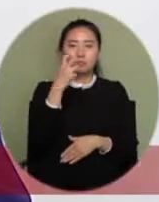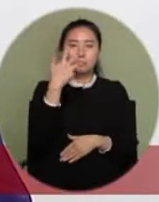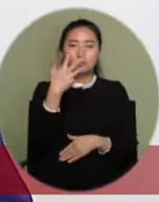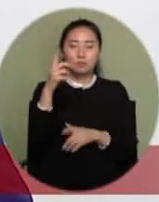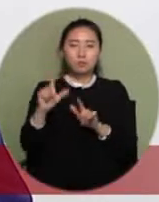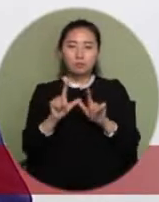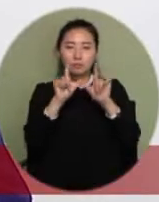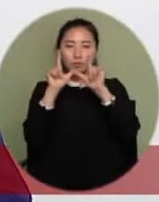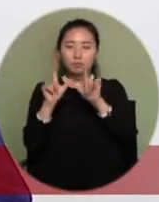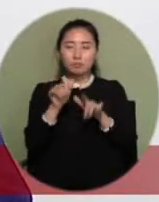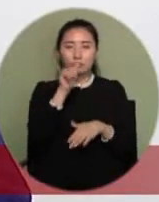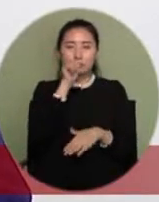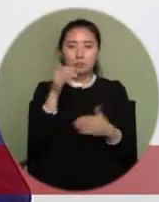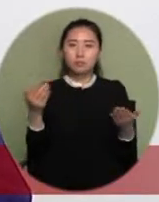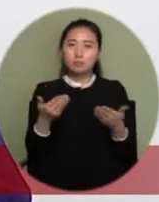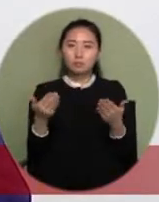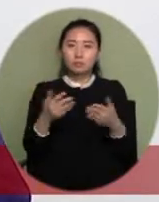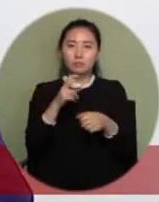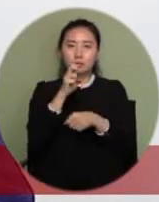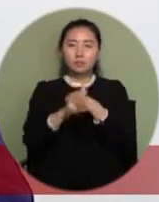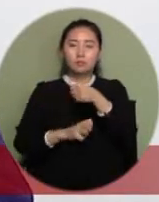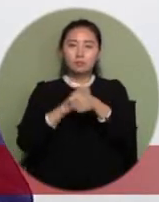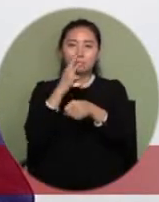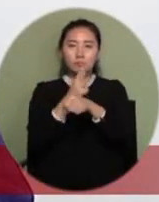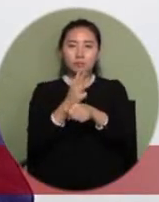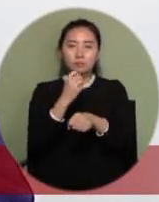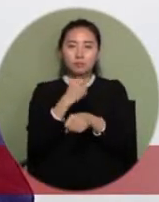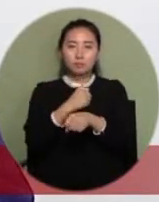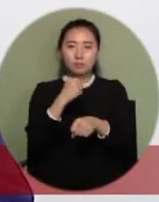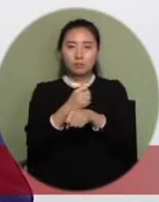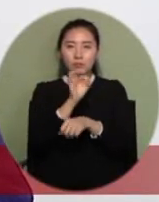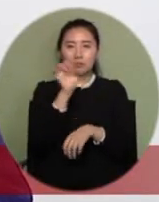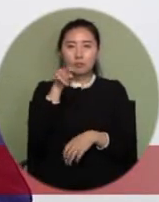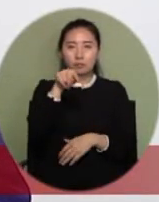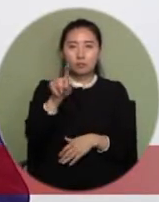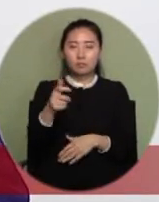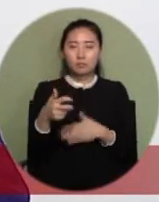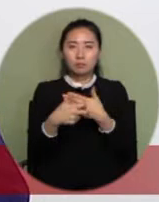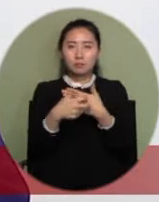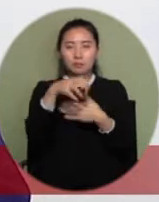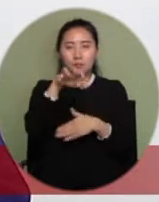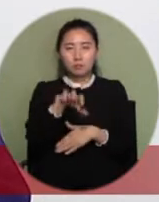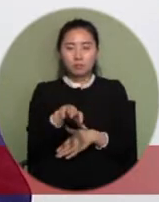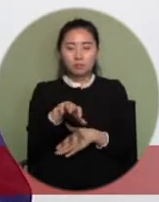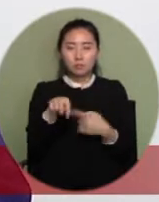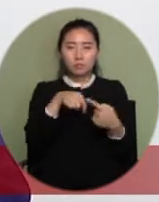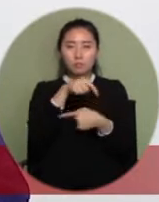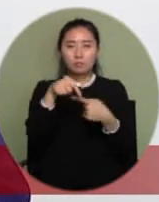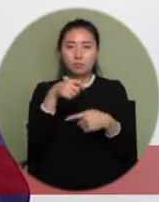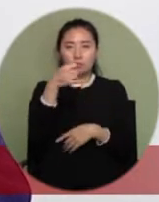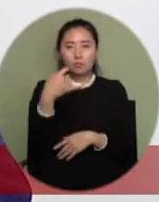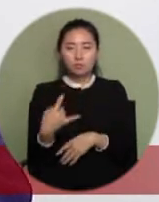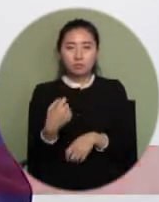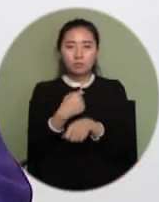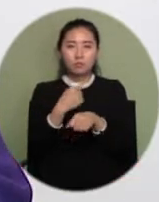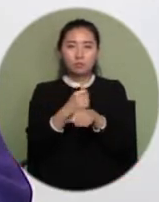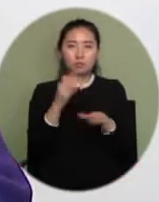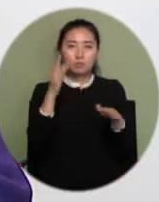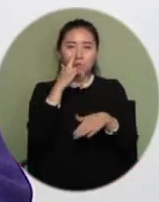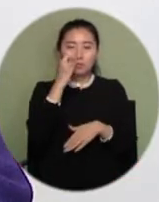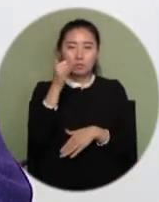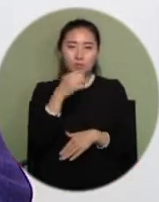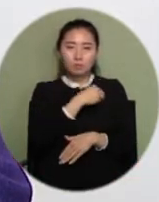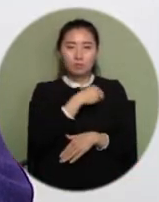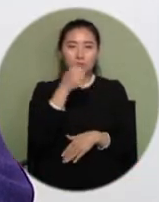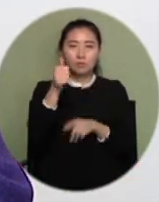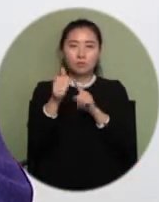살았고 직장도 23년 이 안에 있었고 아산병원 또 학교 운영위원회 또 정말 학부모 회장을